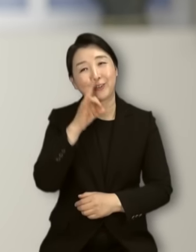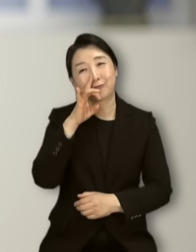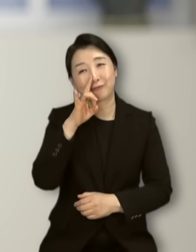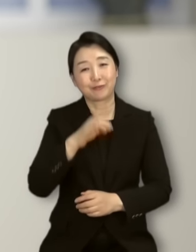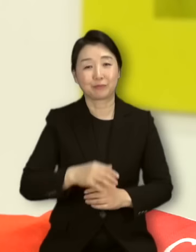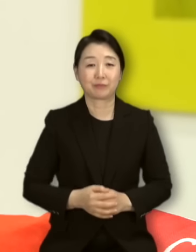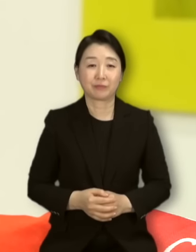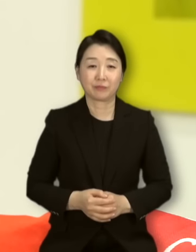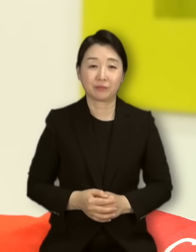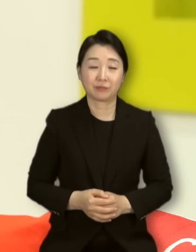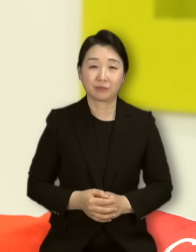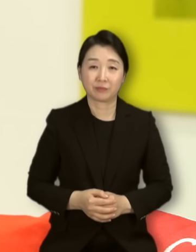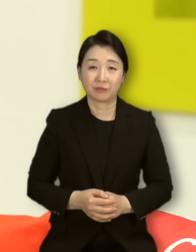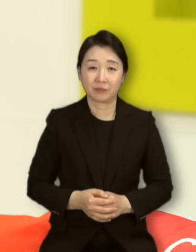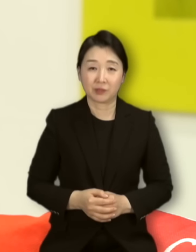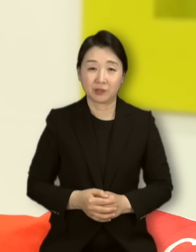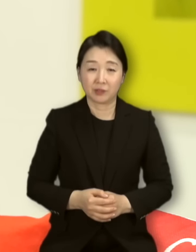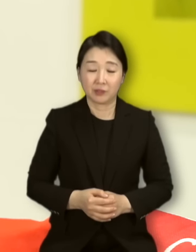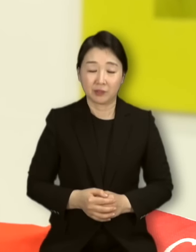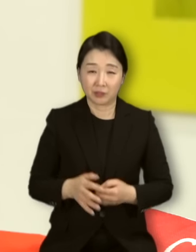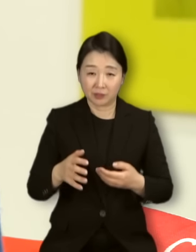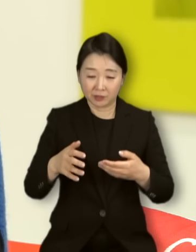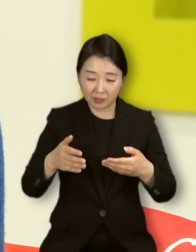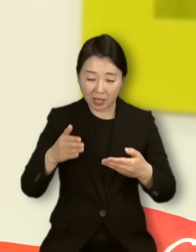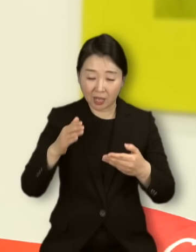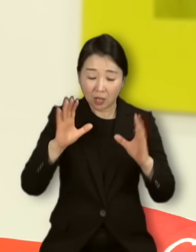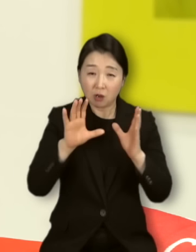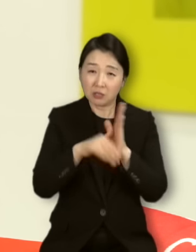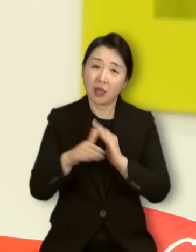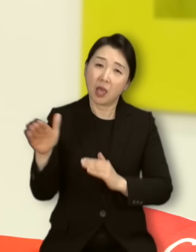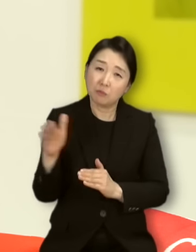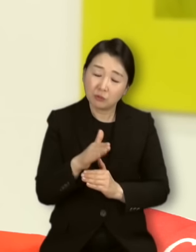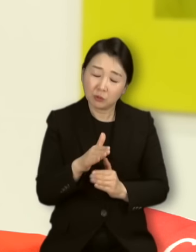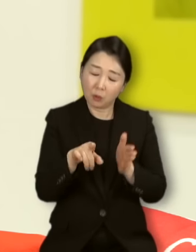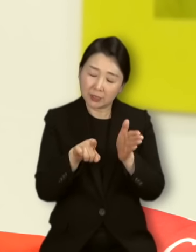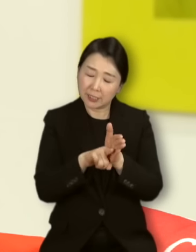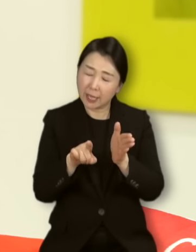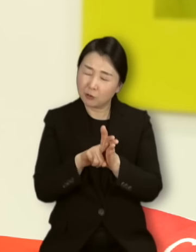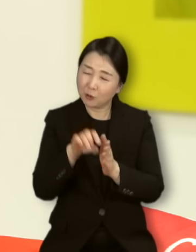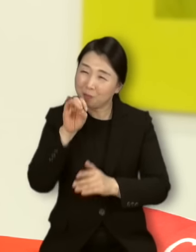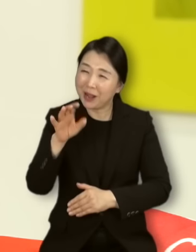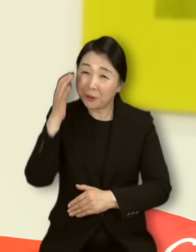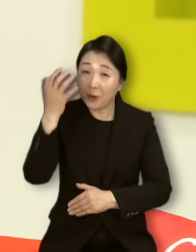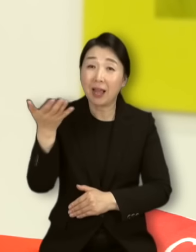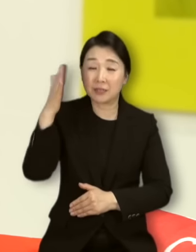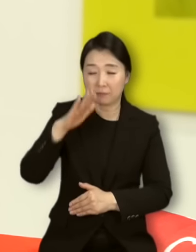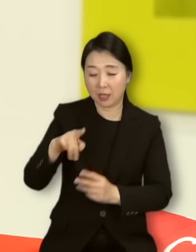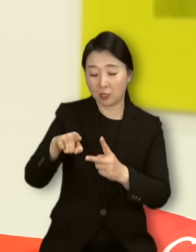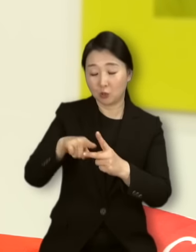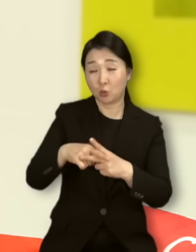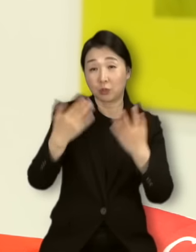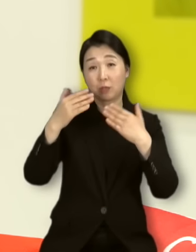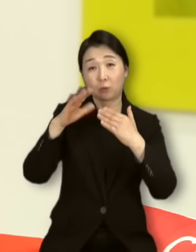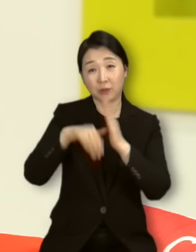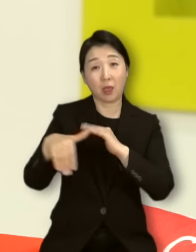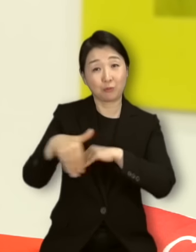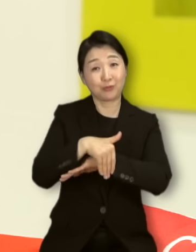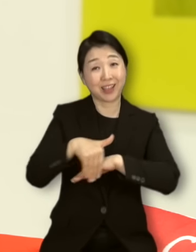궁금합니다 신앙이라고 하기에는 좀 그렇지만 초등학교 때부터 다녔어요이 부모님이 초등학교 때부터